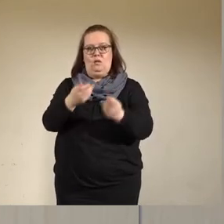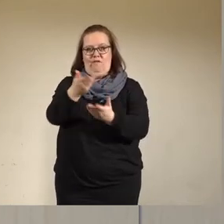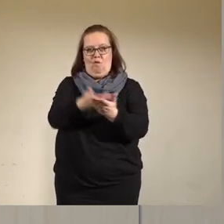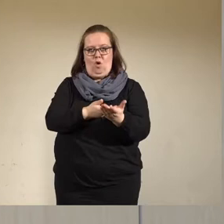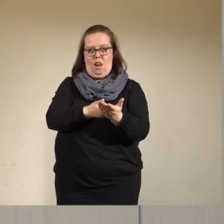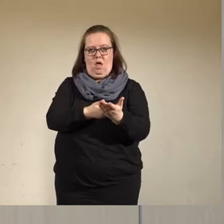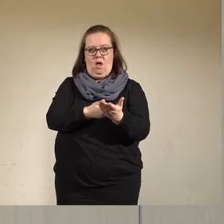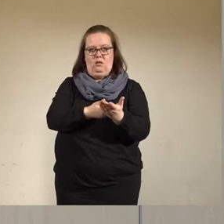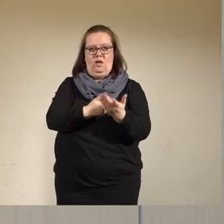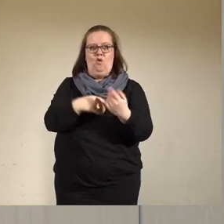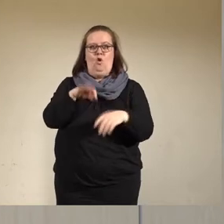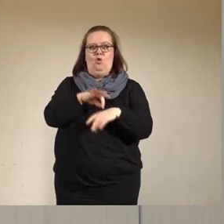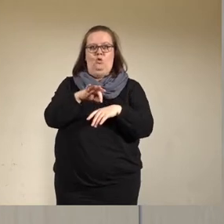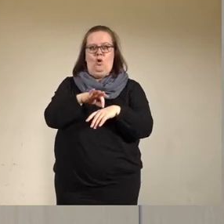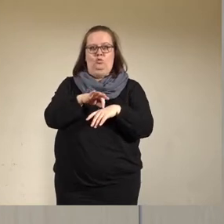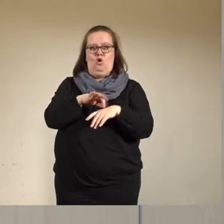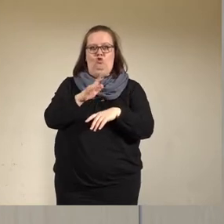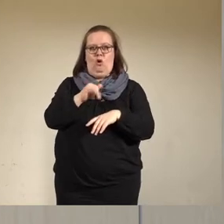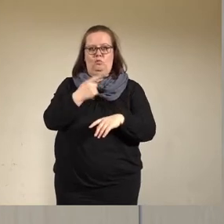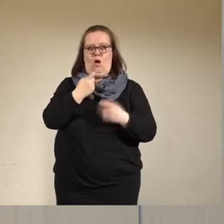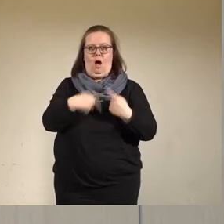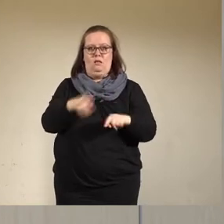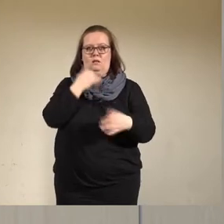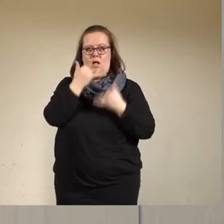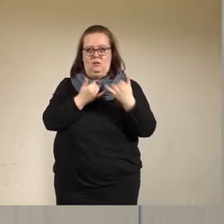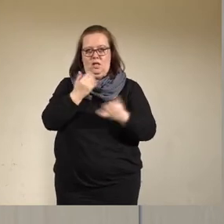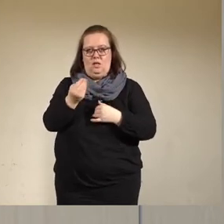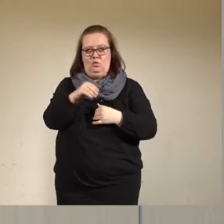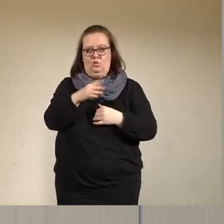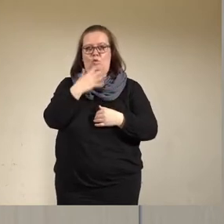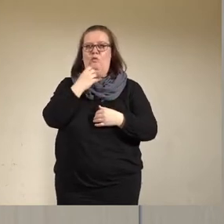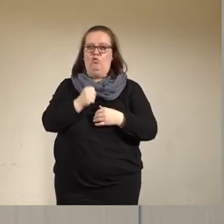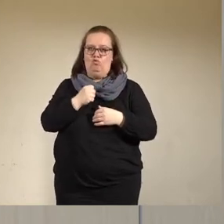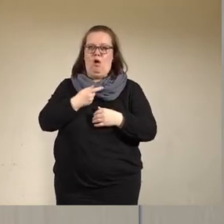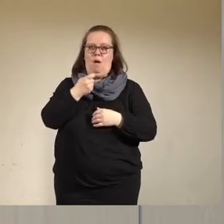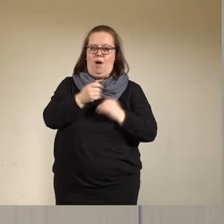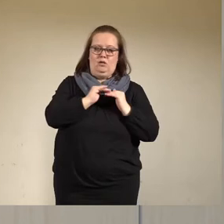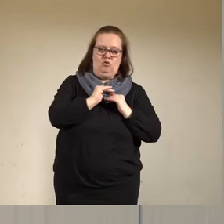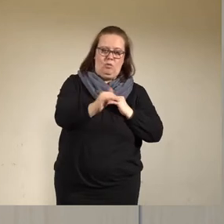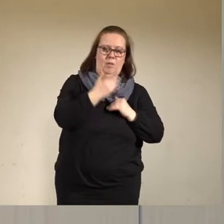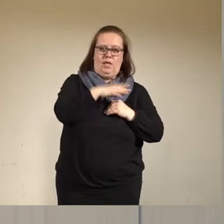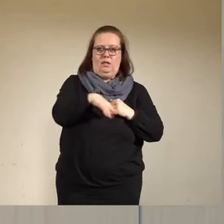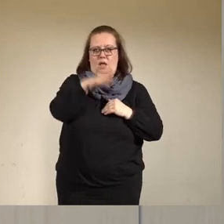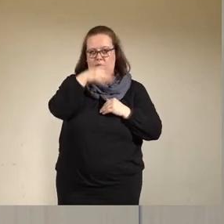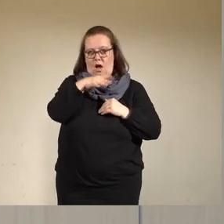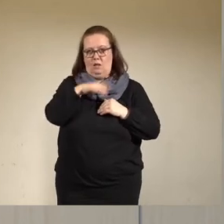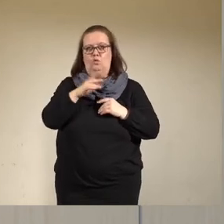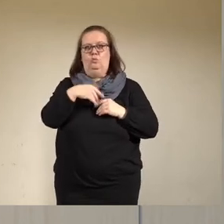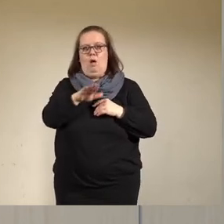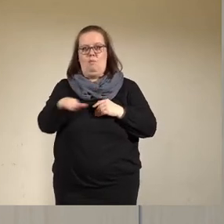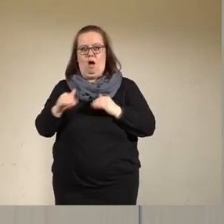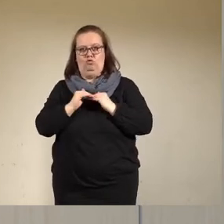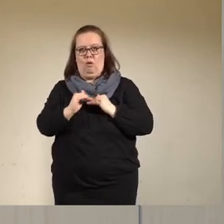vorgelegt, zu dem Frau Dr. Schöps noch nähere Ausführungen machen wird. Wir wollen Beitragsstabilität bei den Kita-Gebühren und den